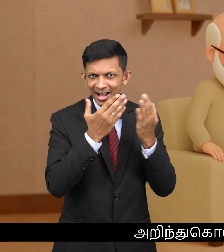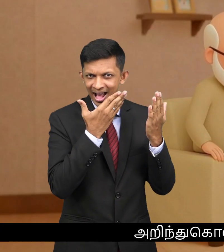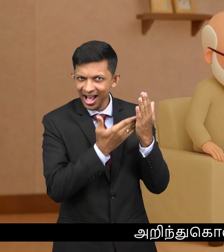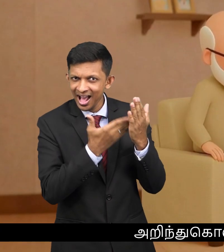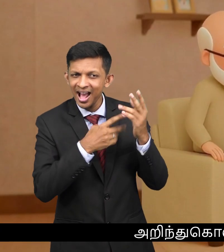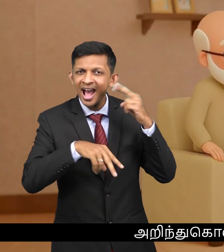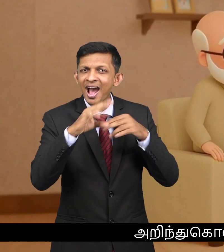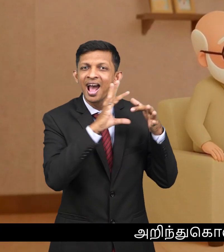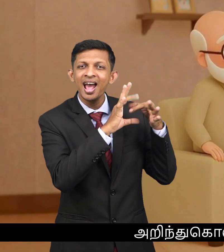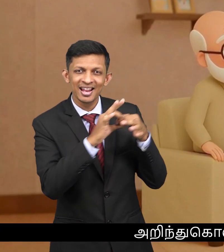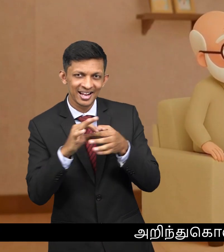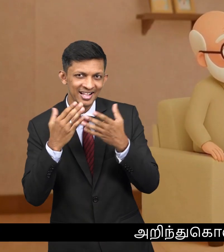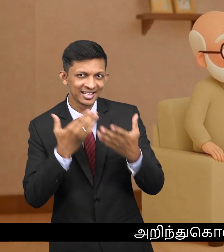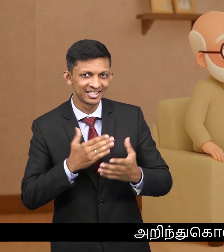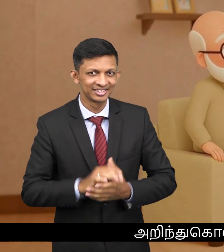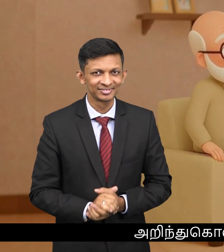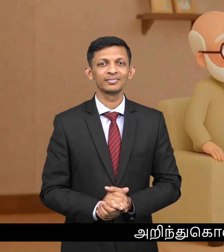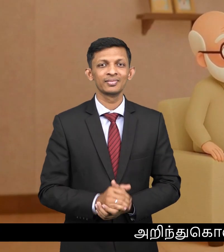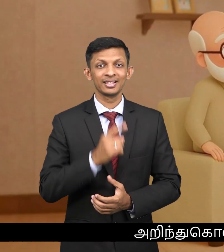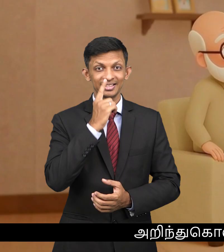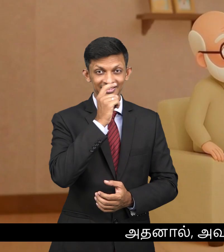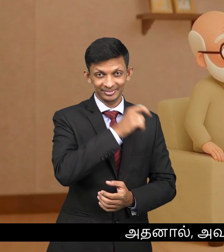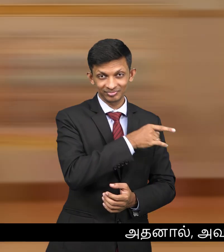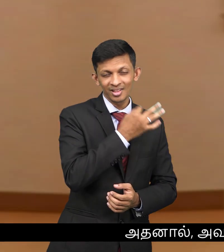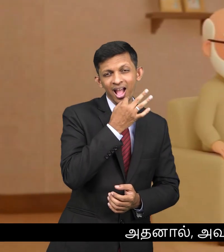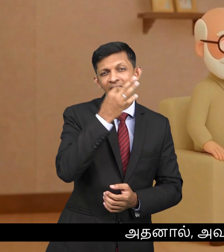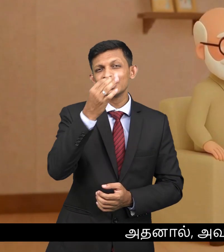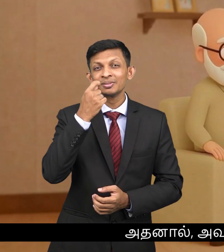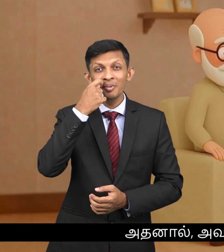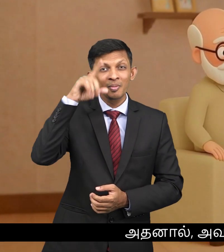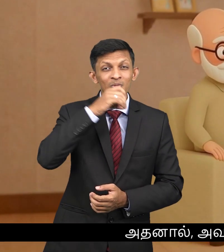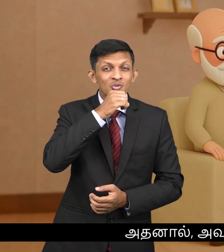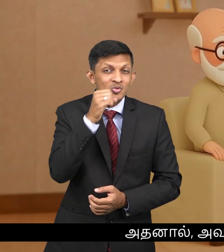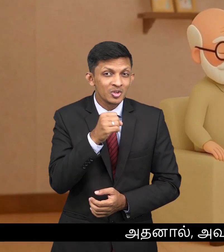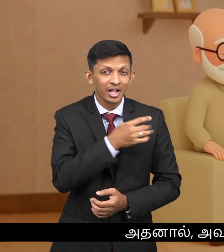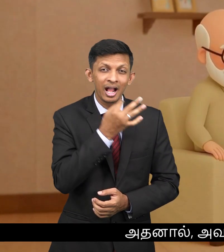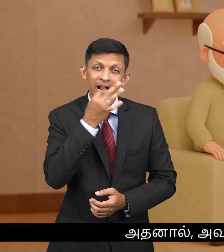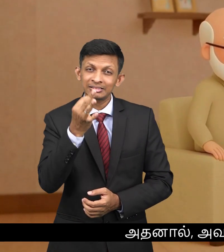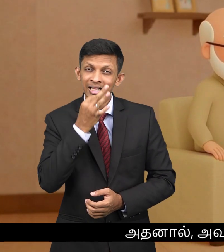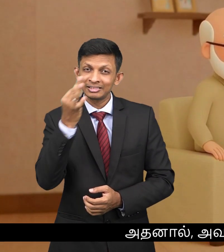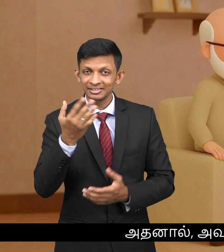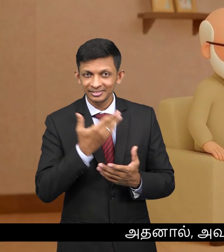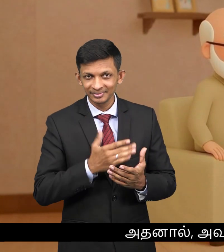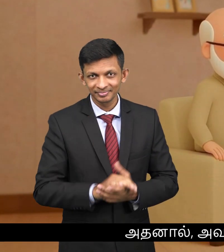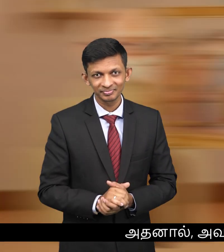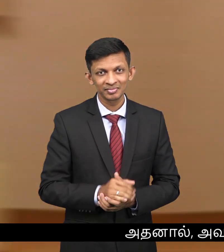என்று அறிந்து கொள்ள ஆர்வம் கொண்டாள். அதனால் அவள் தாத்தாவிடம் கேட்டாள்.